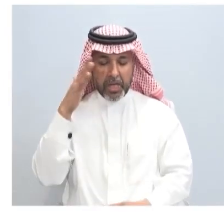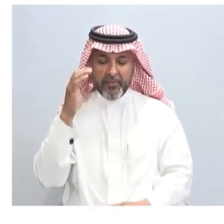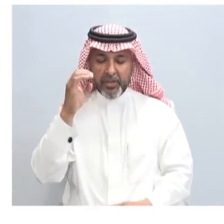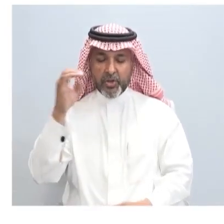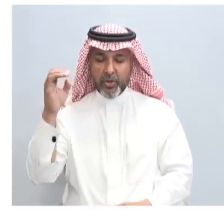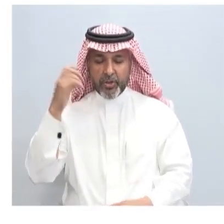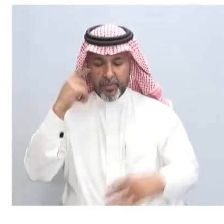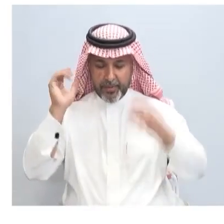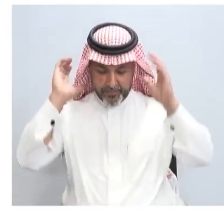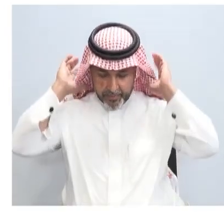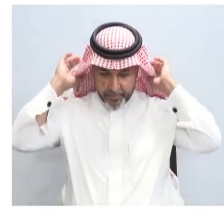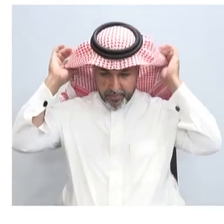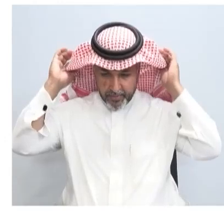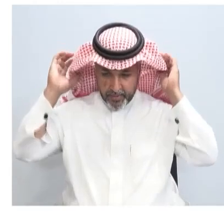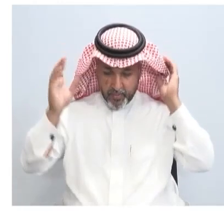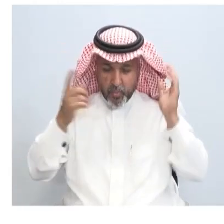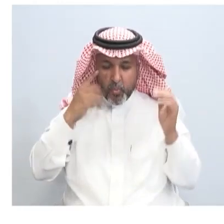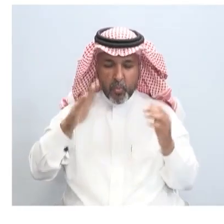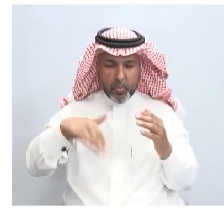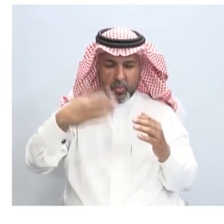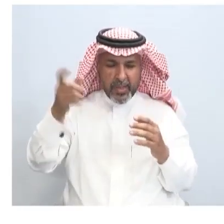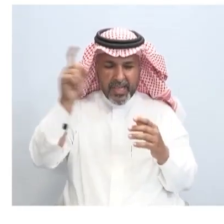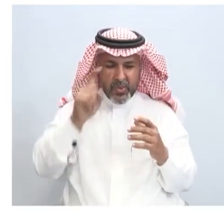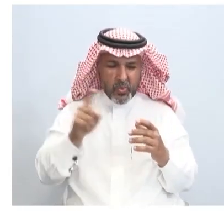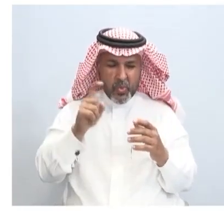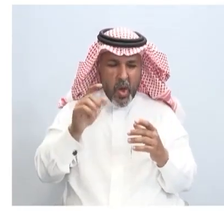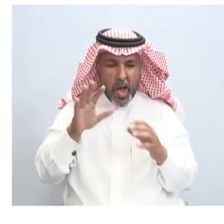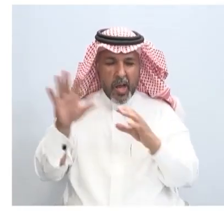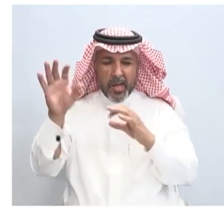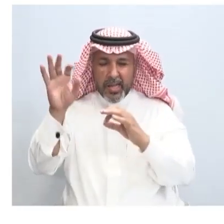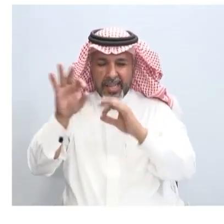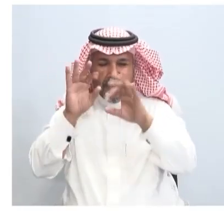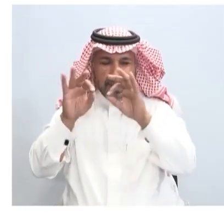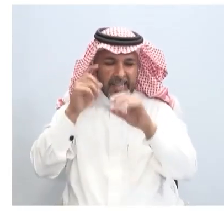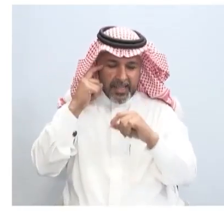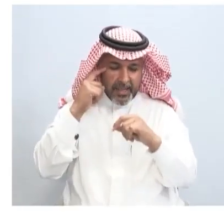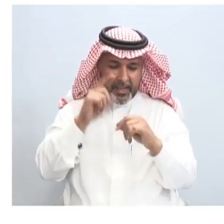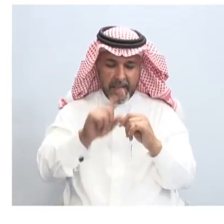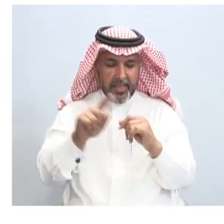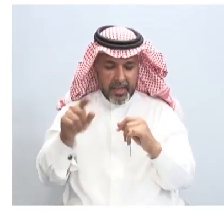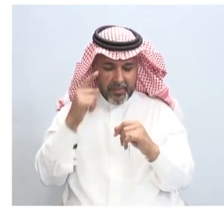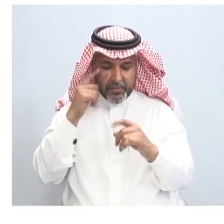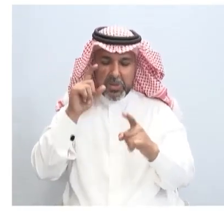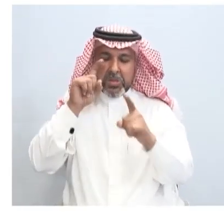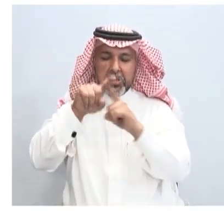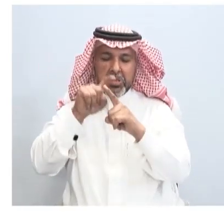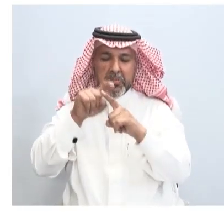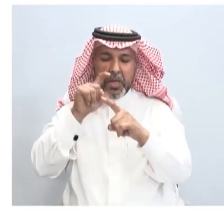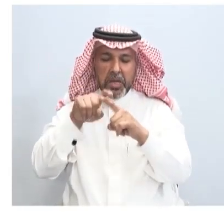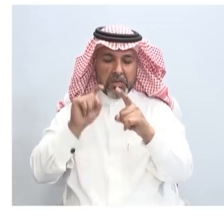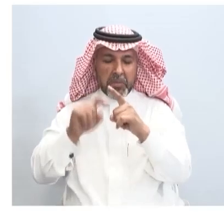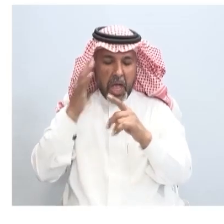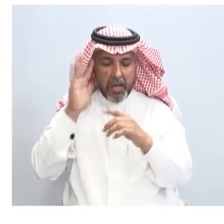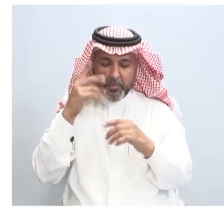لانه قد ياتي السؤال على شكل خيارات فيحط لك خيار على شكل نسبه مئويه او على شكل